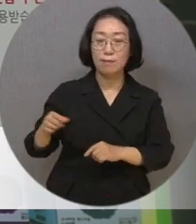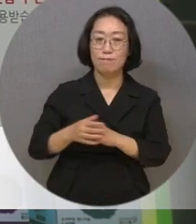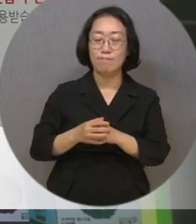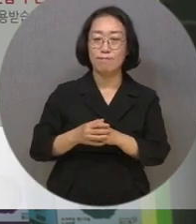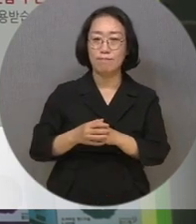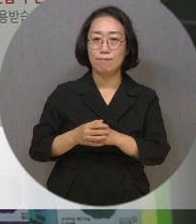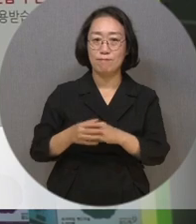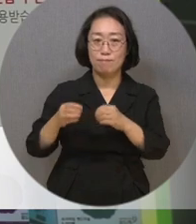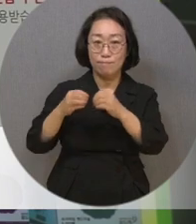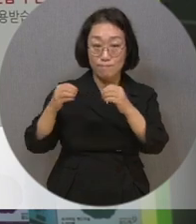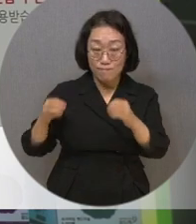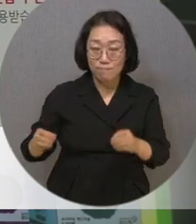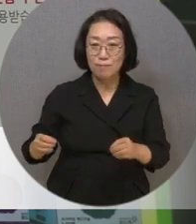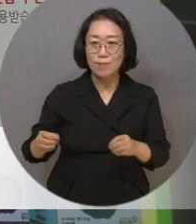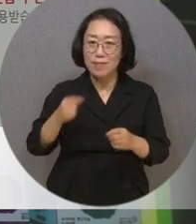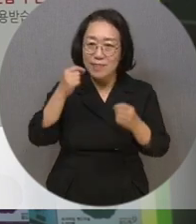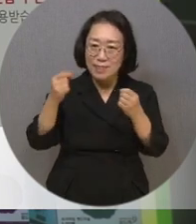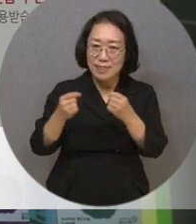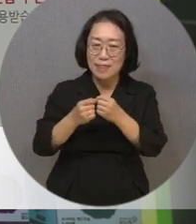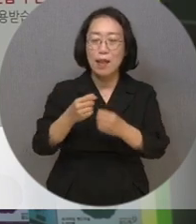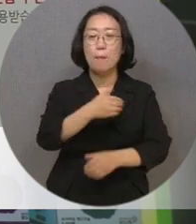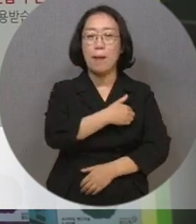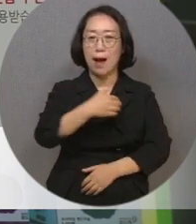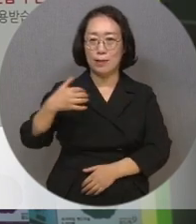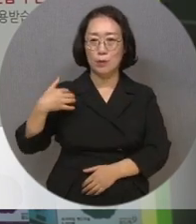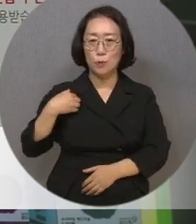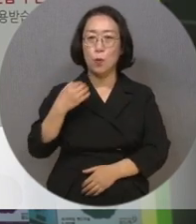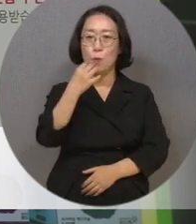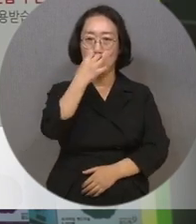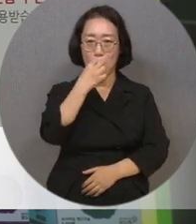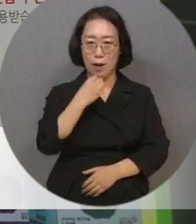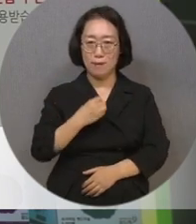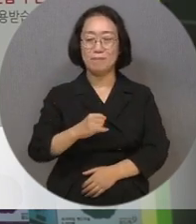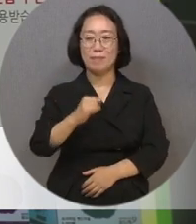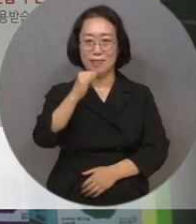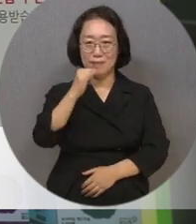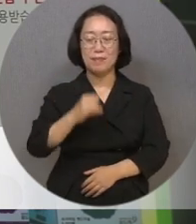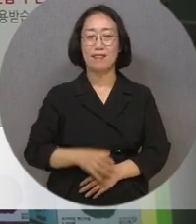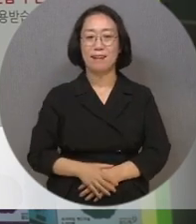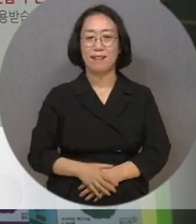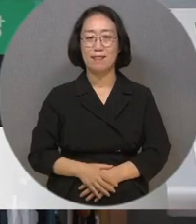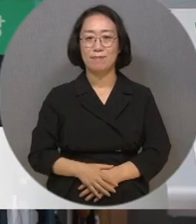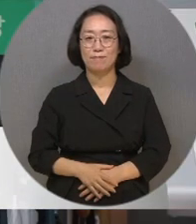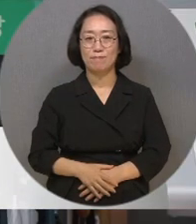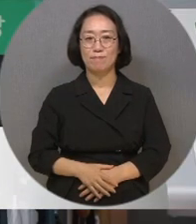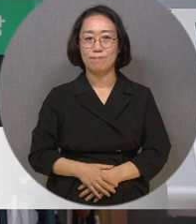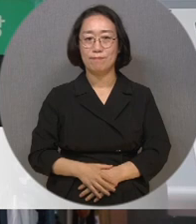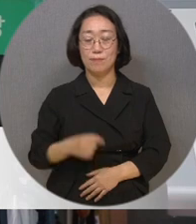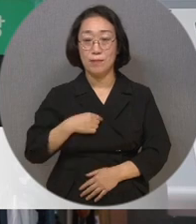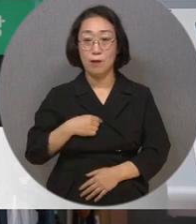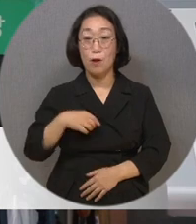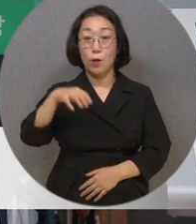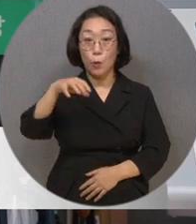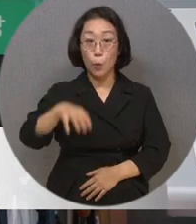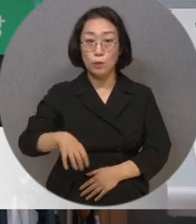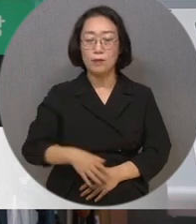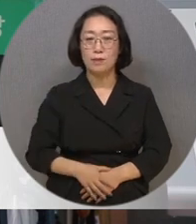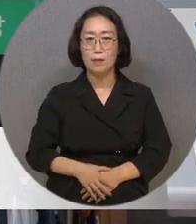일을 하면서 보람도 느껴가며 친구들하고 친하게 지내고 있습니다. 저희 시설은